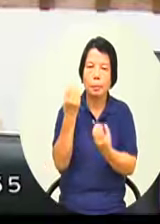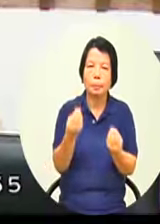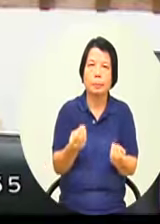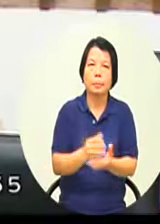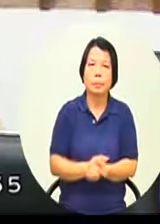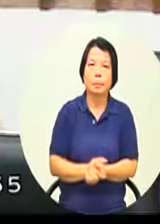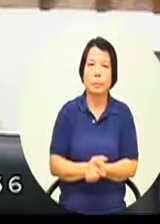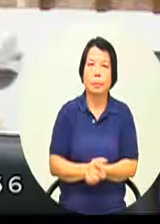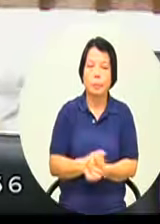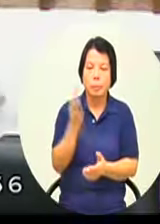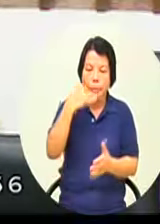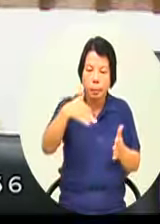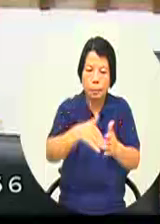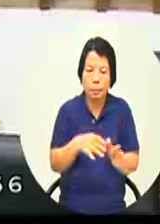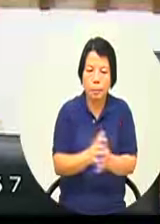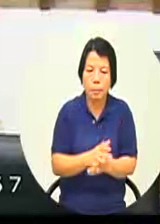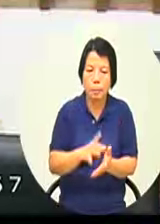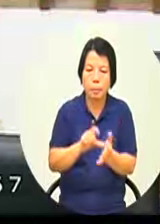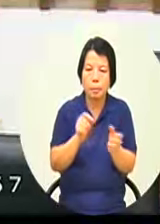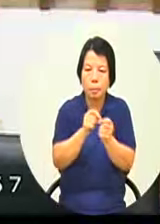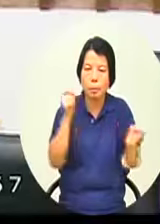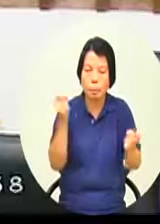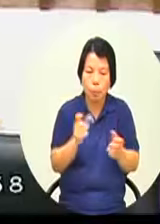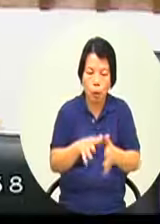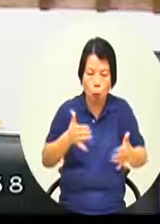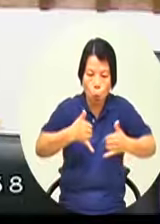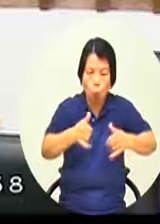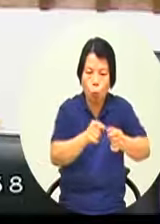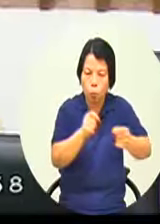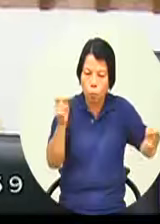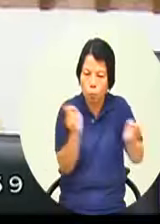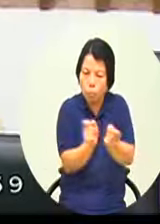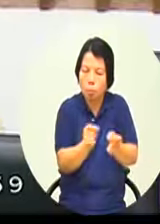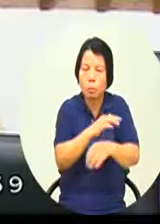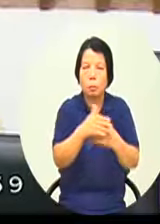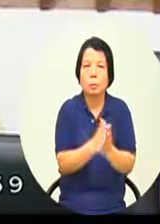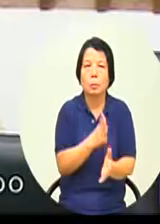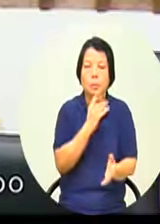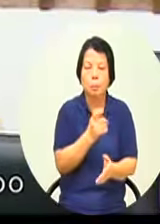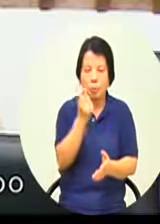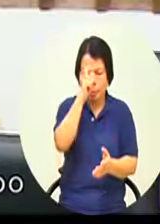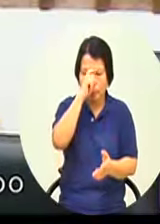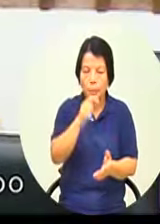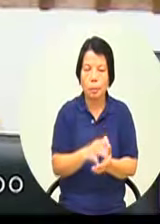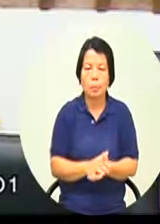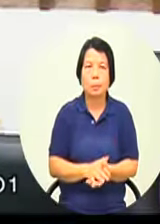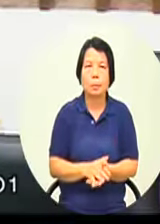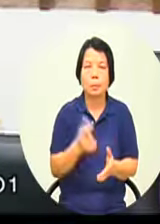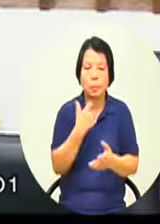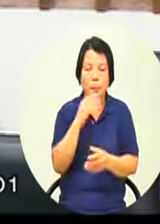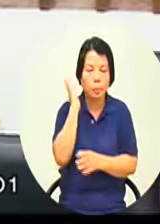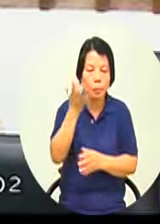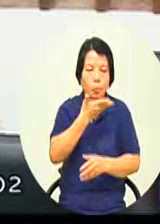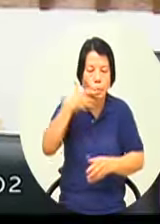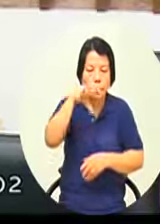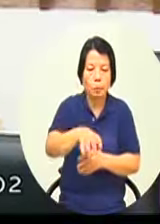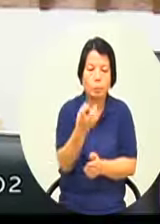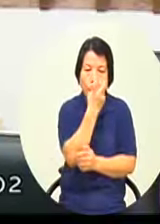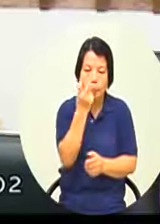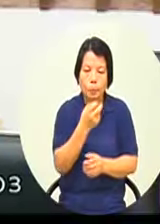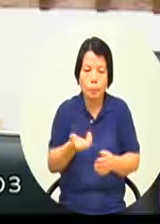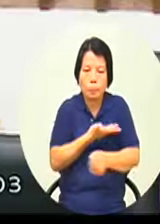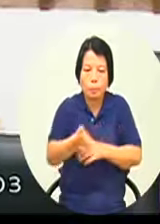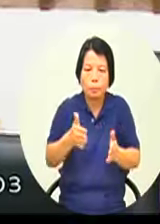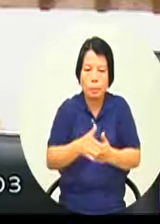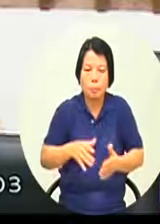我看它这个不会很长，又加上管线迁移，你刚刚讲的，我是希望是说我们那个水利局这边监督，尽量让它